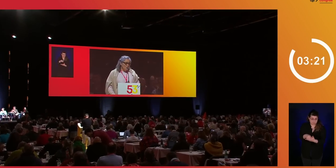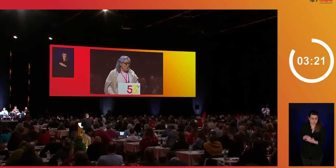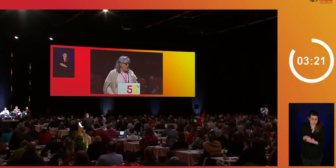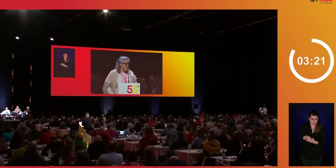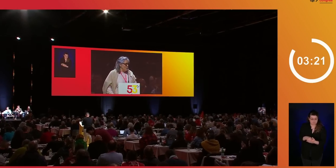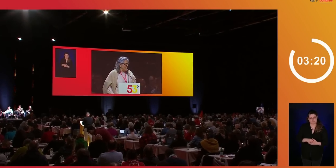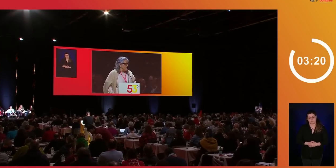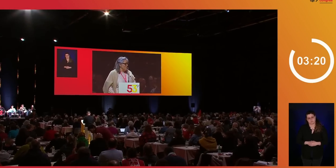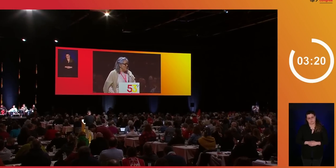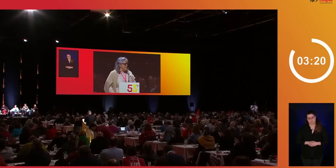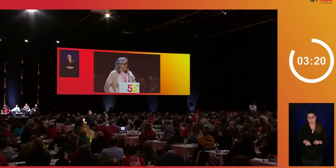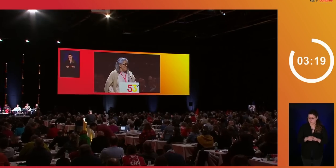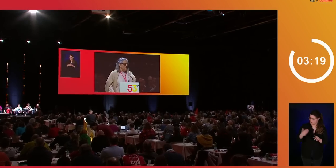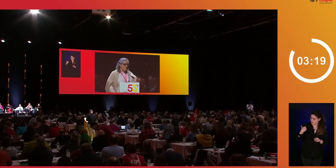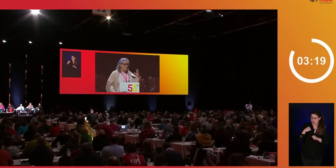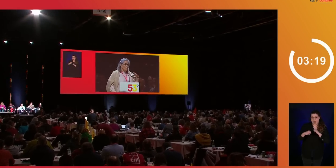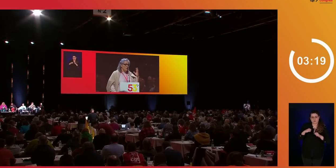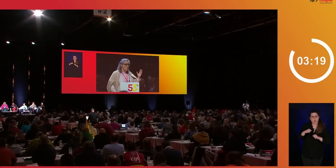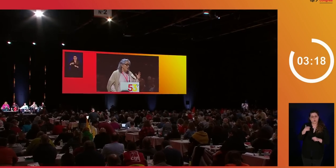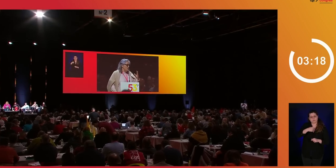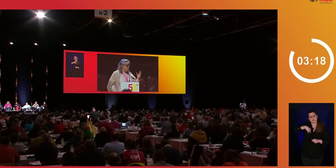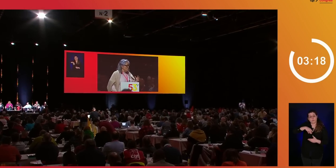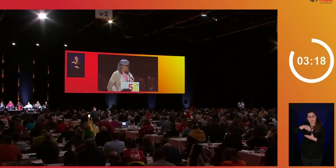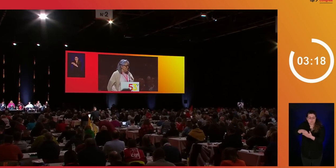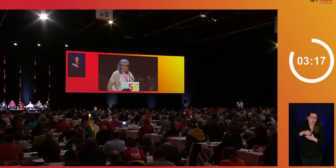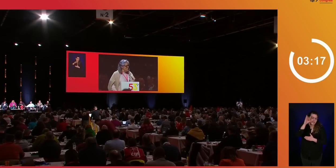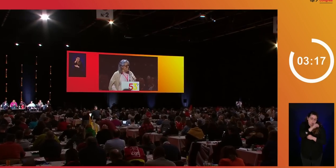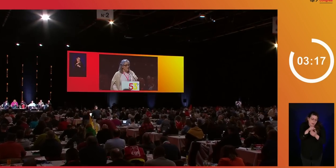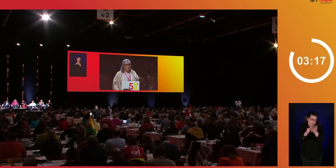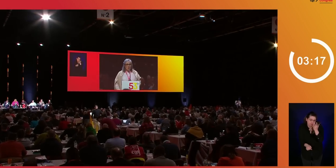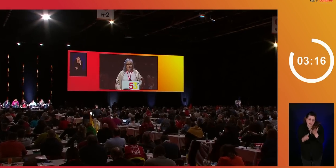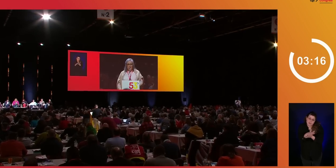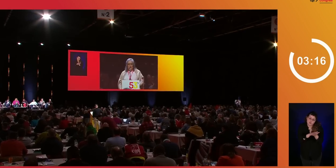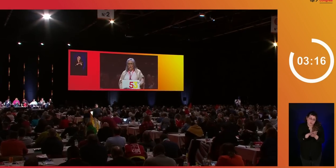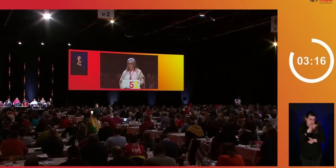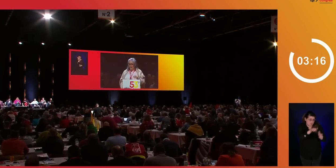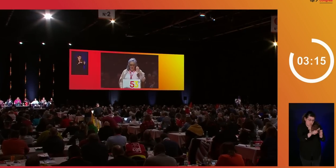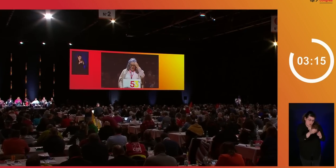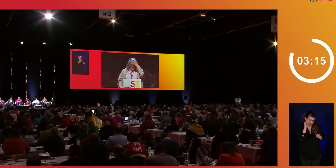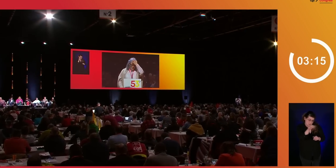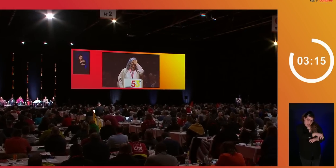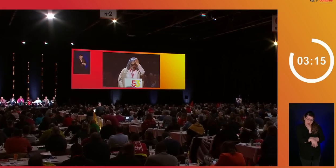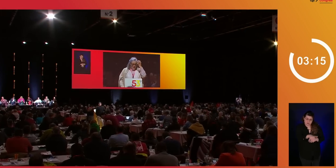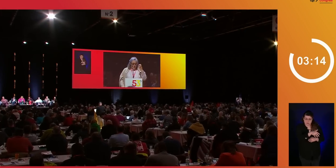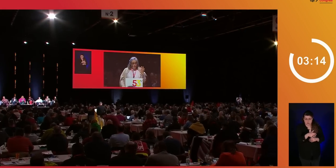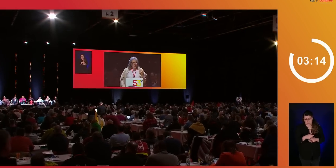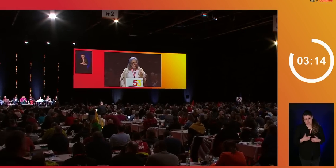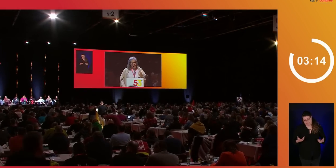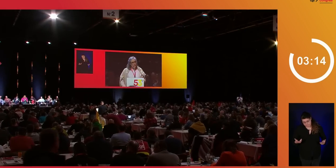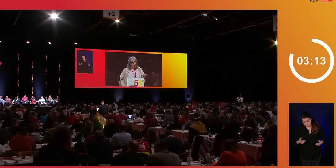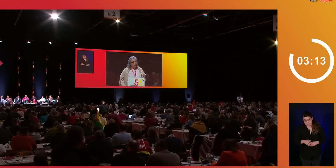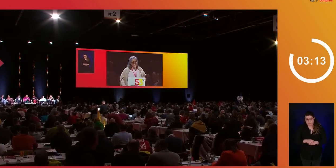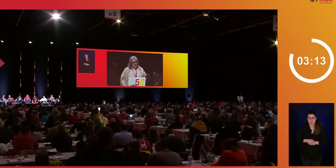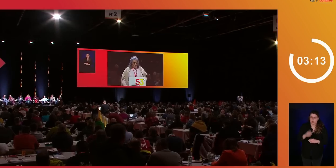Une autre récente action, mais je vais en oublier, j'en suis désolée pour les camarades de la CGT Culture, une autre